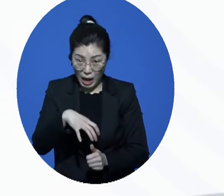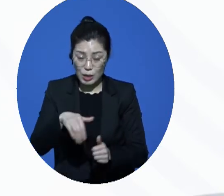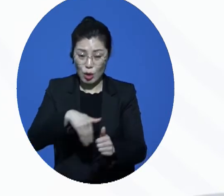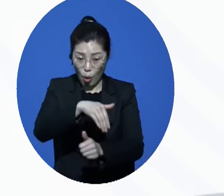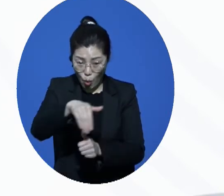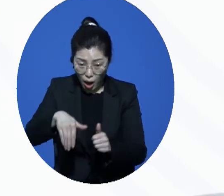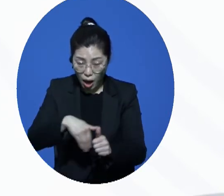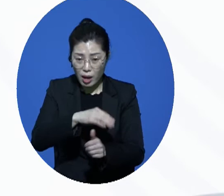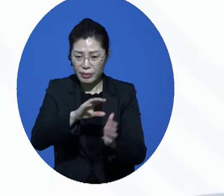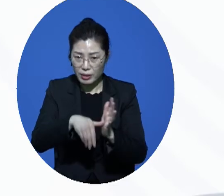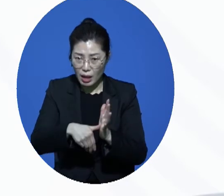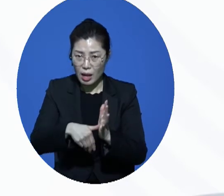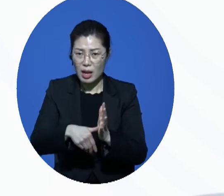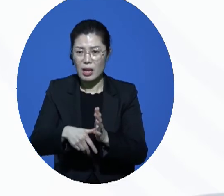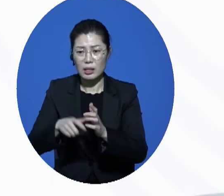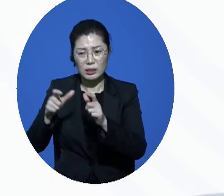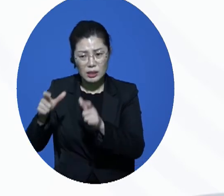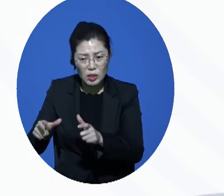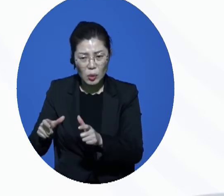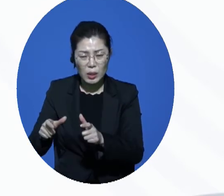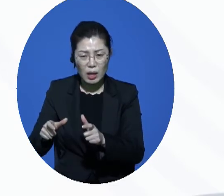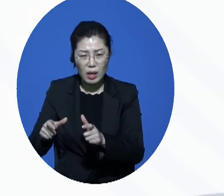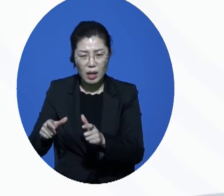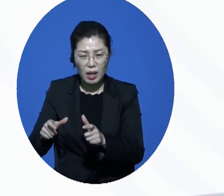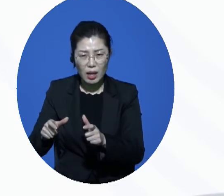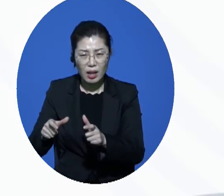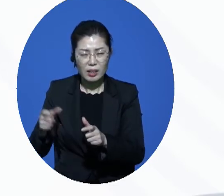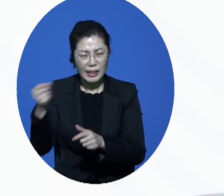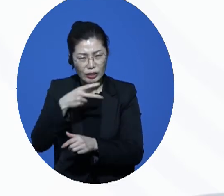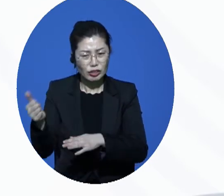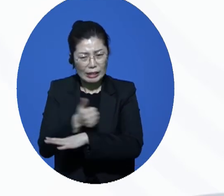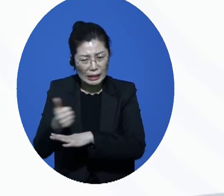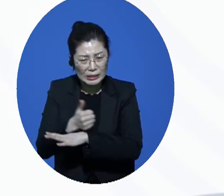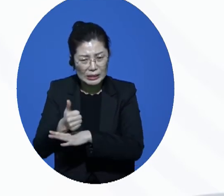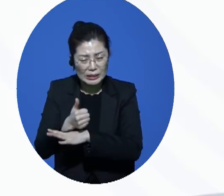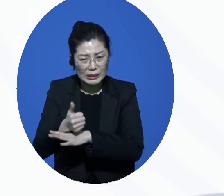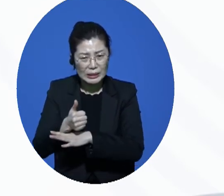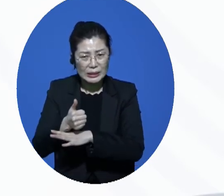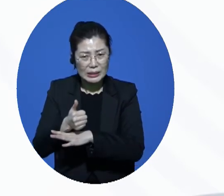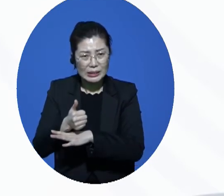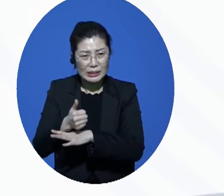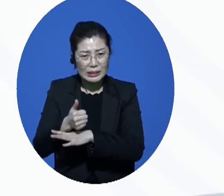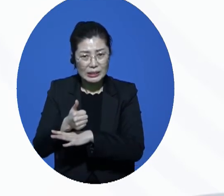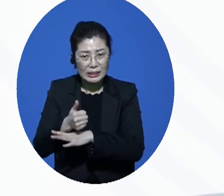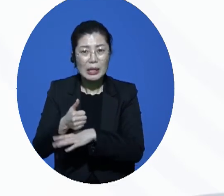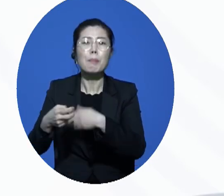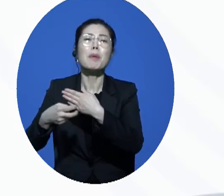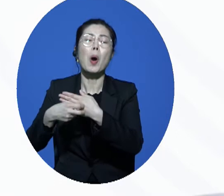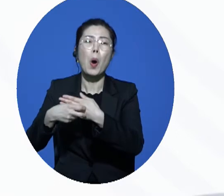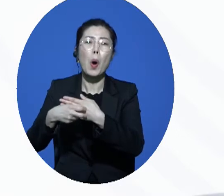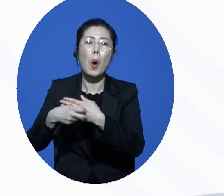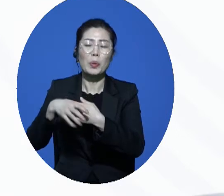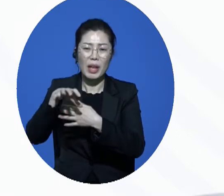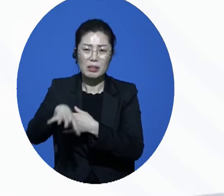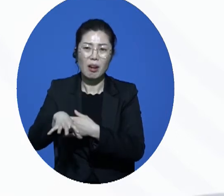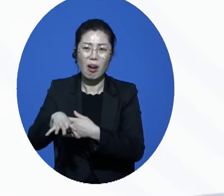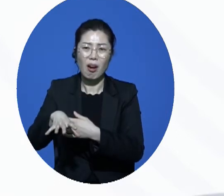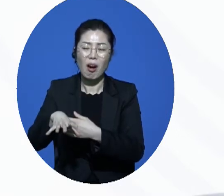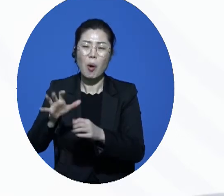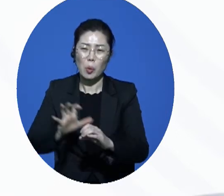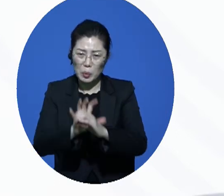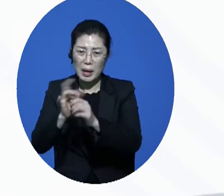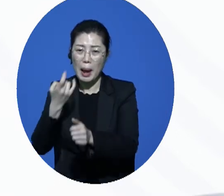이 지역의 당사자분들이 자주 이용하시는, 신장투석을 위해서 자주 이용하시는 병원에서